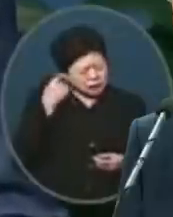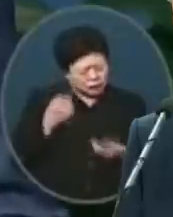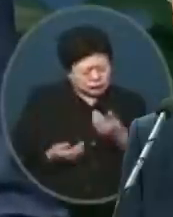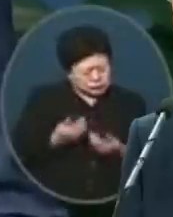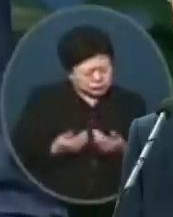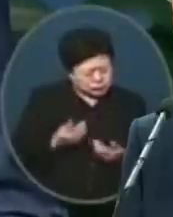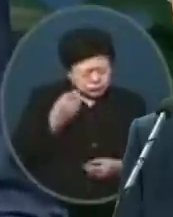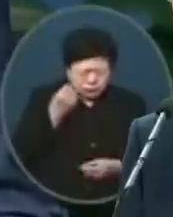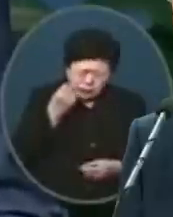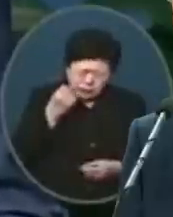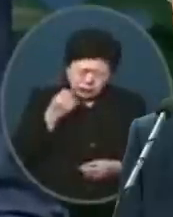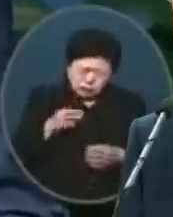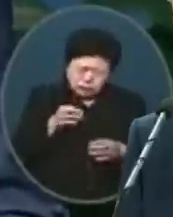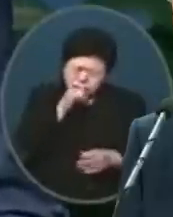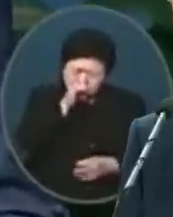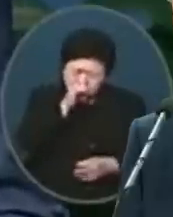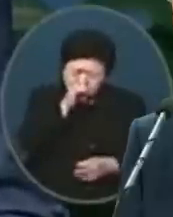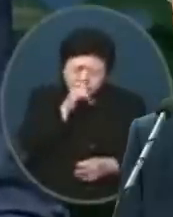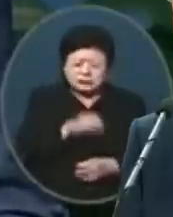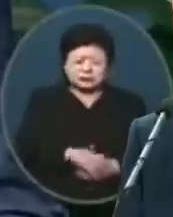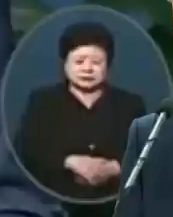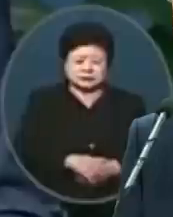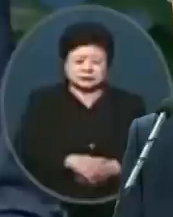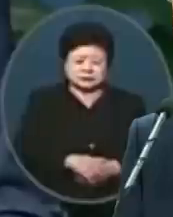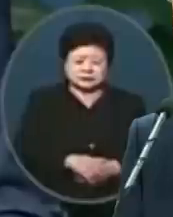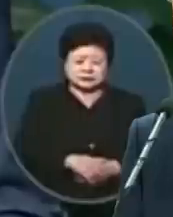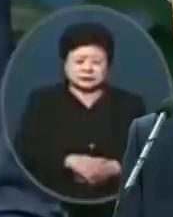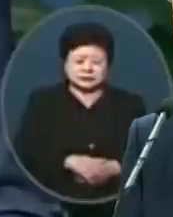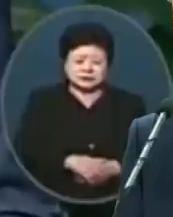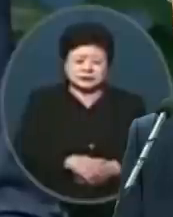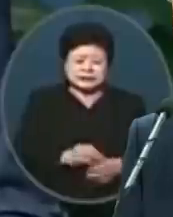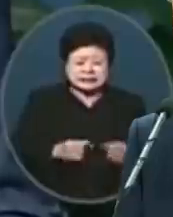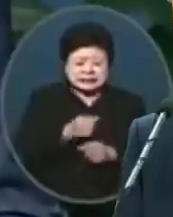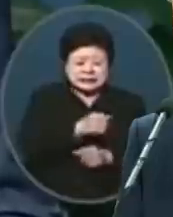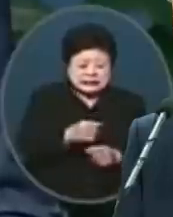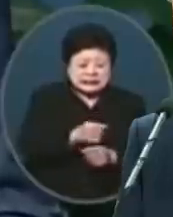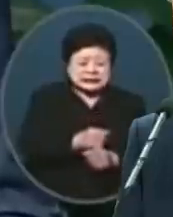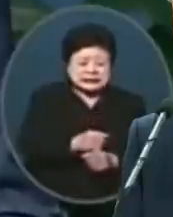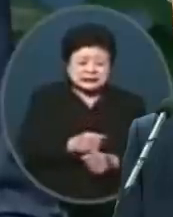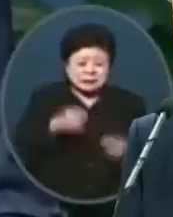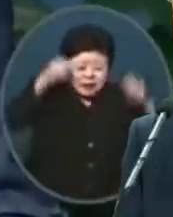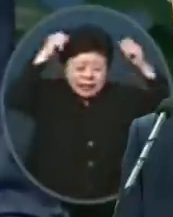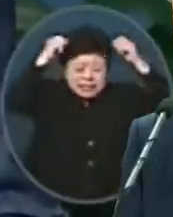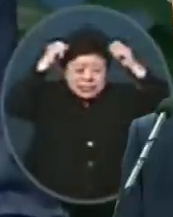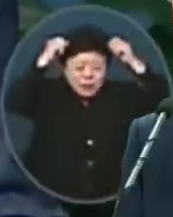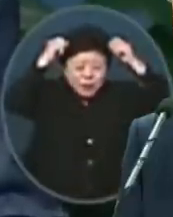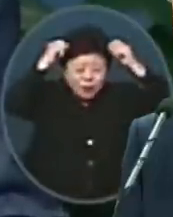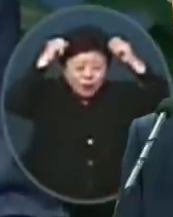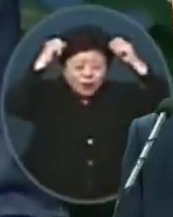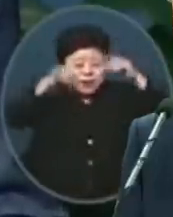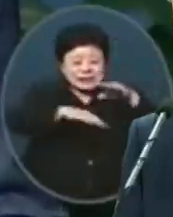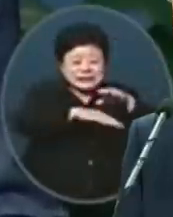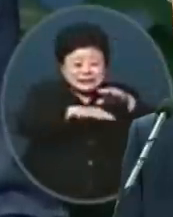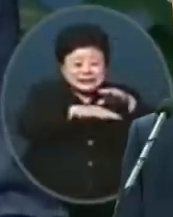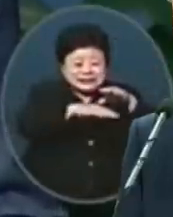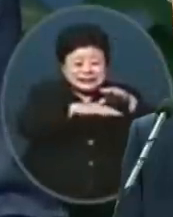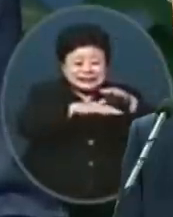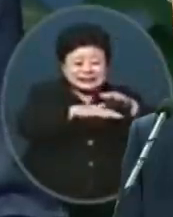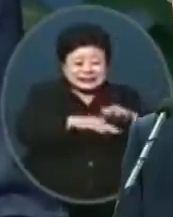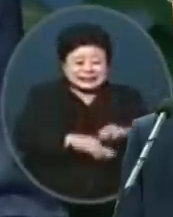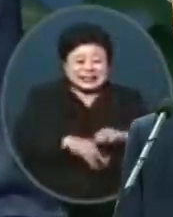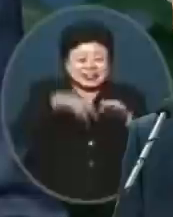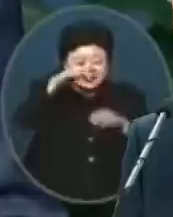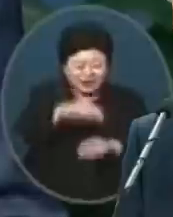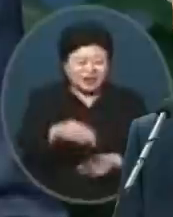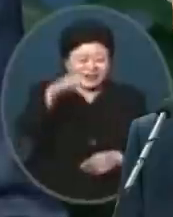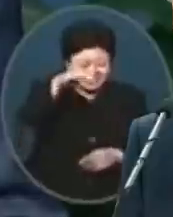호닥닥 소리가 자꾸 나는데, 그 짐을 차에 타고 머리에 이고 있으니까 차가 들렁거릴